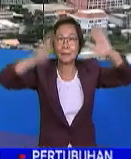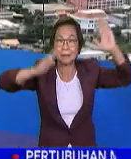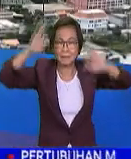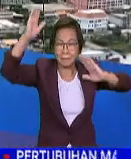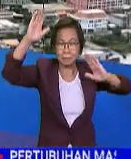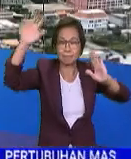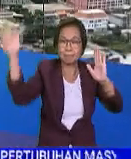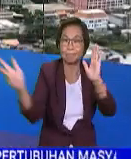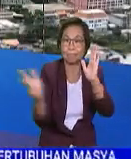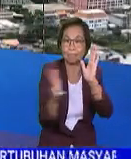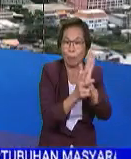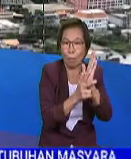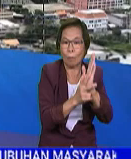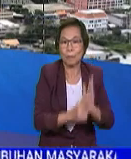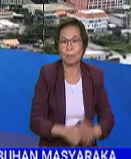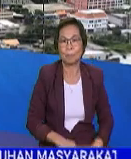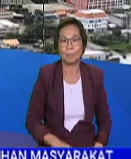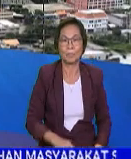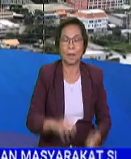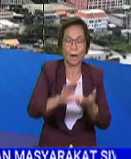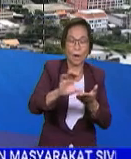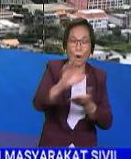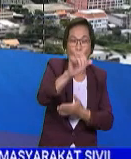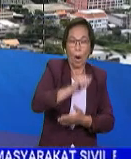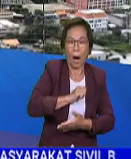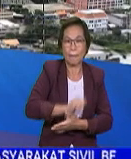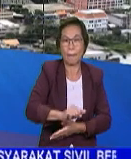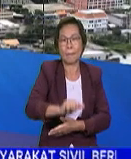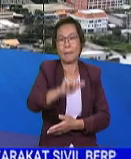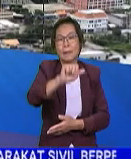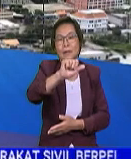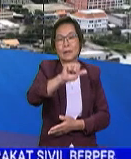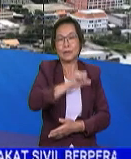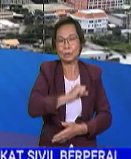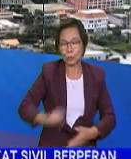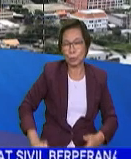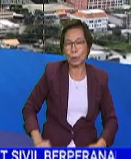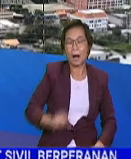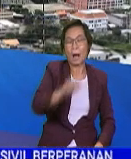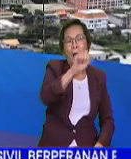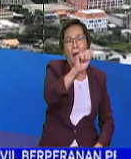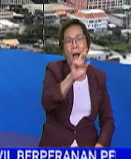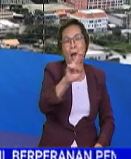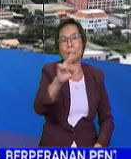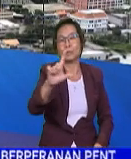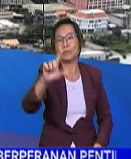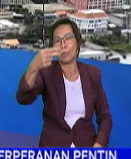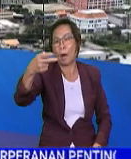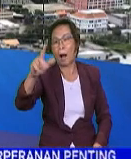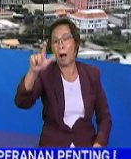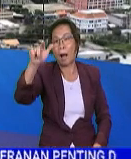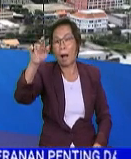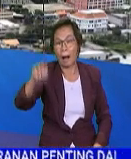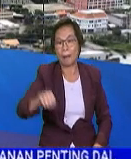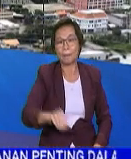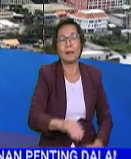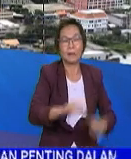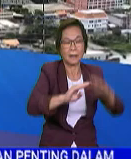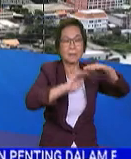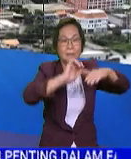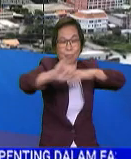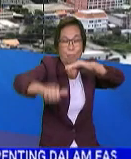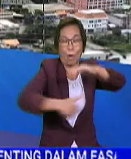Malaysia Mahad Dini kolej agama Sultan Abdul Halim alustar di bawah lembaga zakat Negeri Kedah